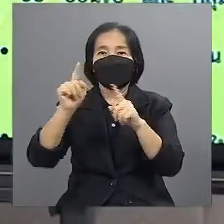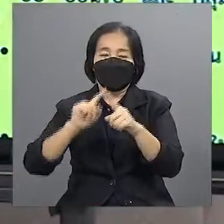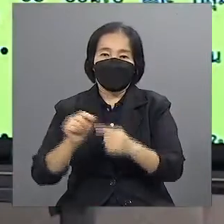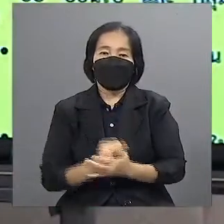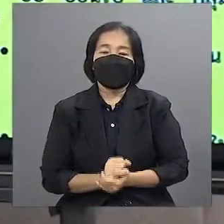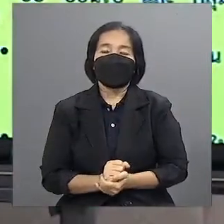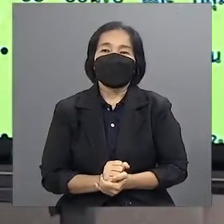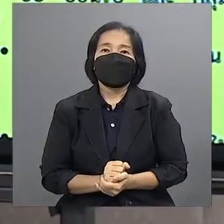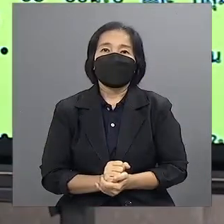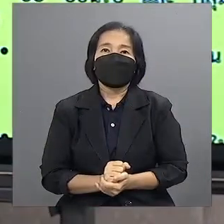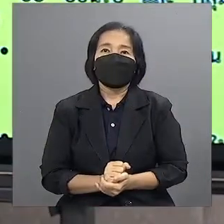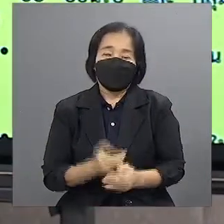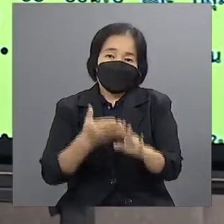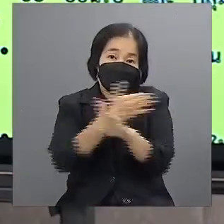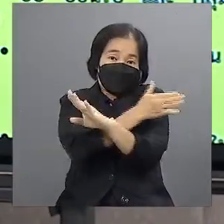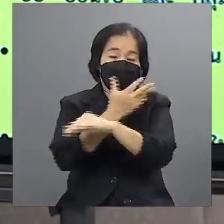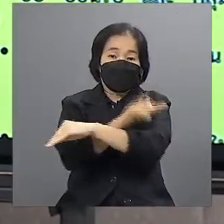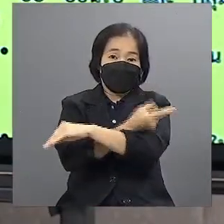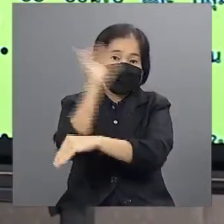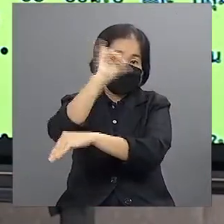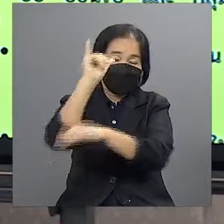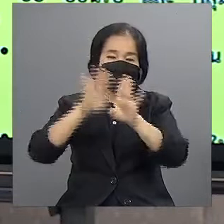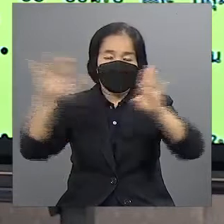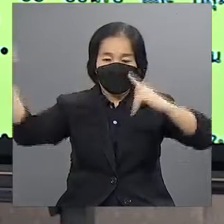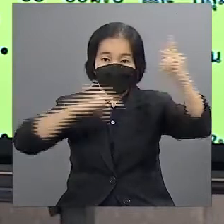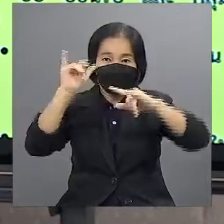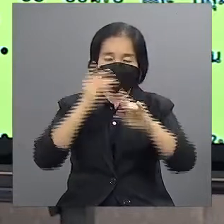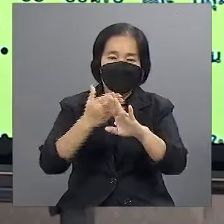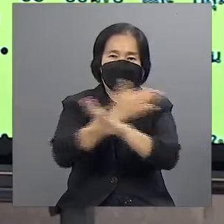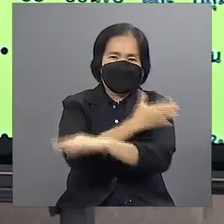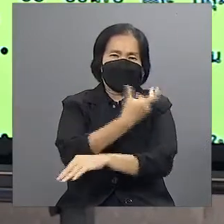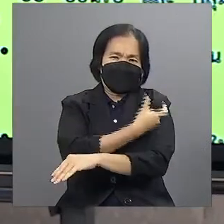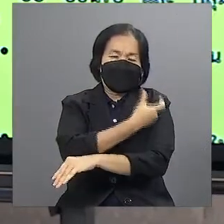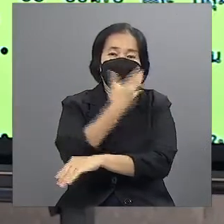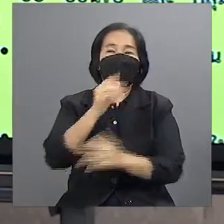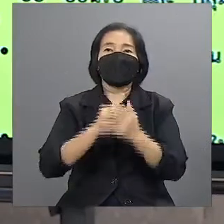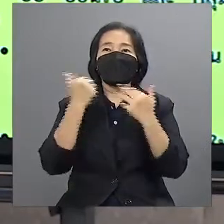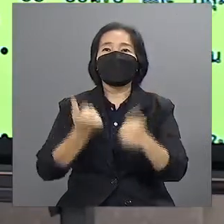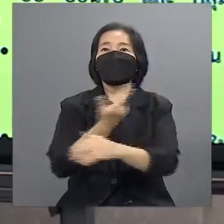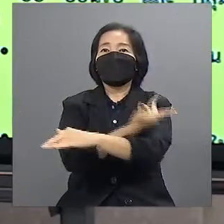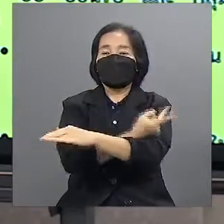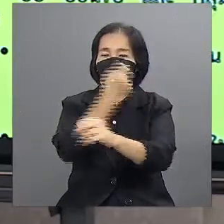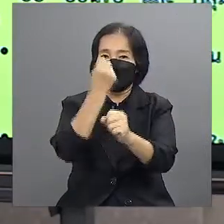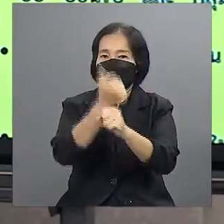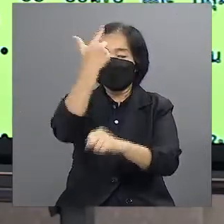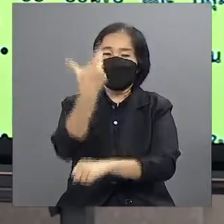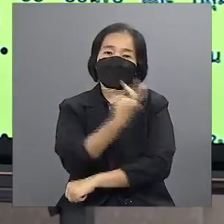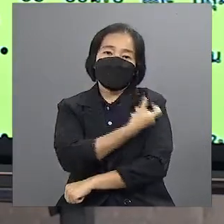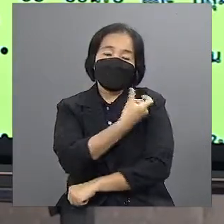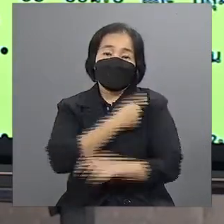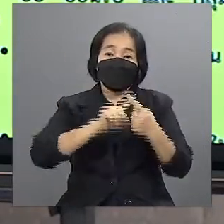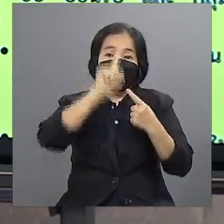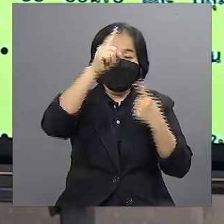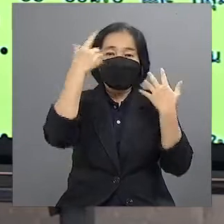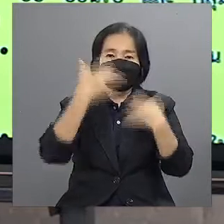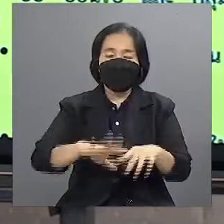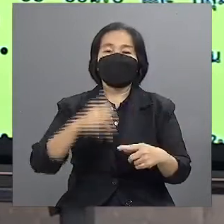ก่อนจะเปิด Phuket Sandbox นั้ภูมคนกวหมู่ต้มาก่อนนะคะที่ฉนคว Phuket ทำเป้าแรกของวัคซิเข็หนึง ได้เกินเป้าหมายนะคะ เพ